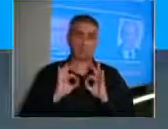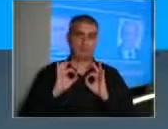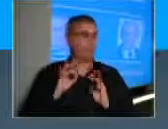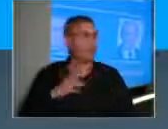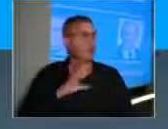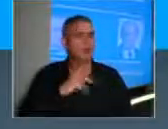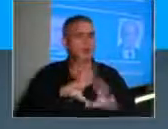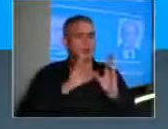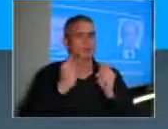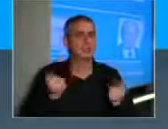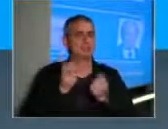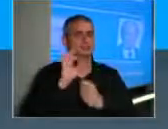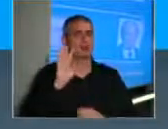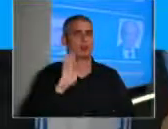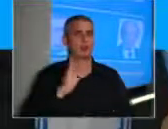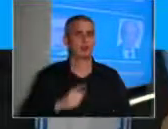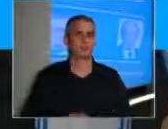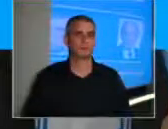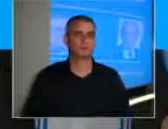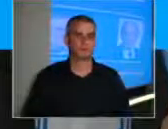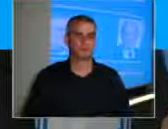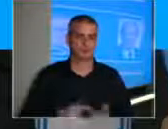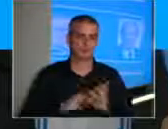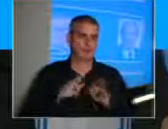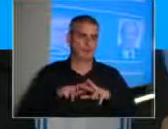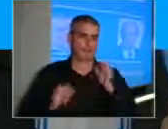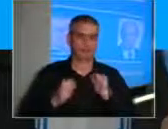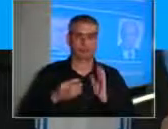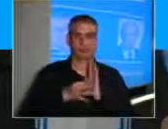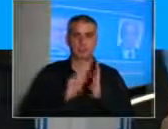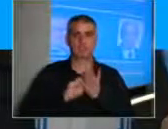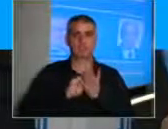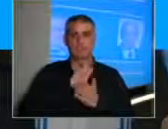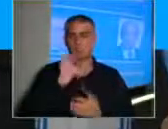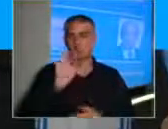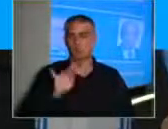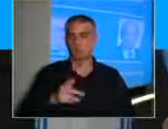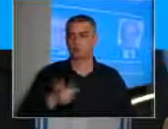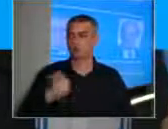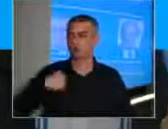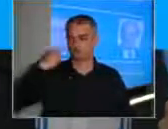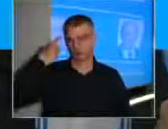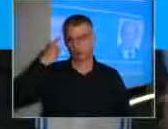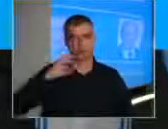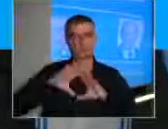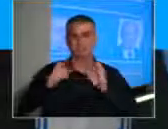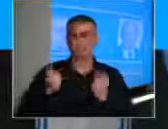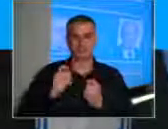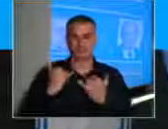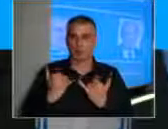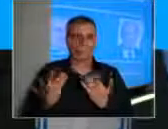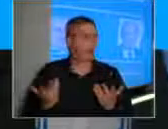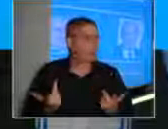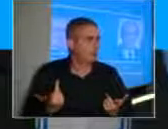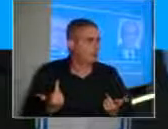את הקמפיין של נתניהו? אור הנסיבות הקשות, כתבי אישום. אני חושב שזמן סיכום קמפיינים זה לא עכשיו. לא,